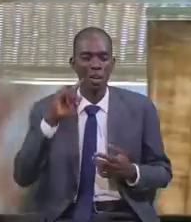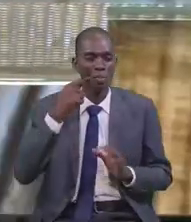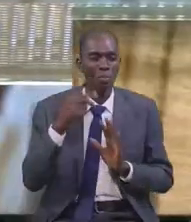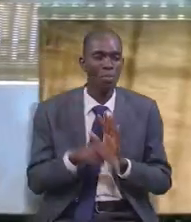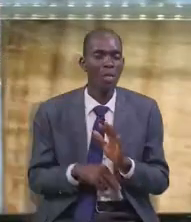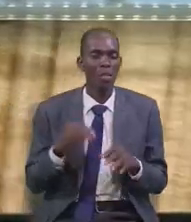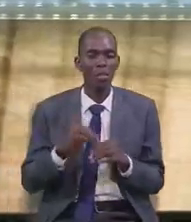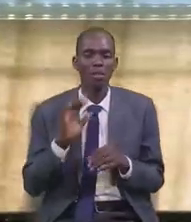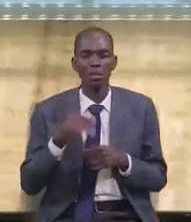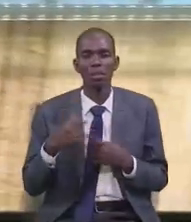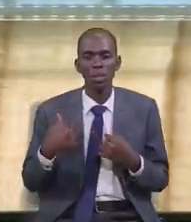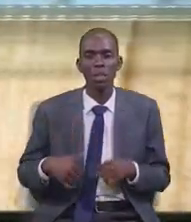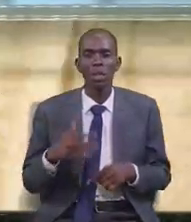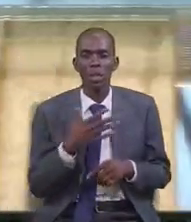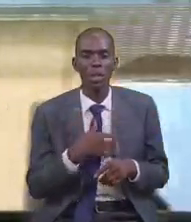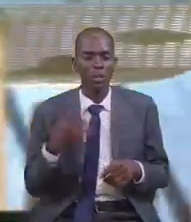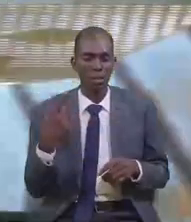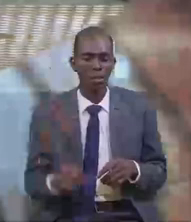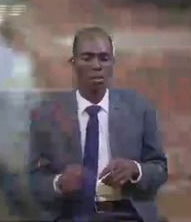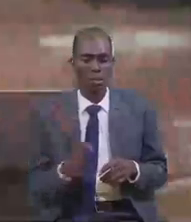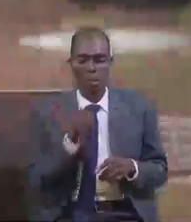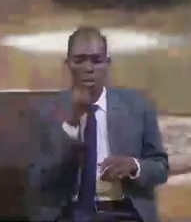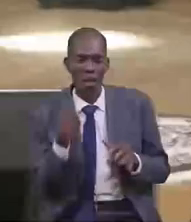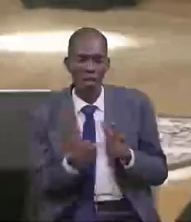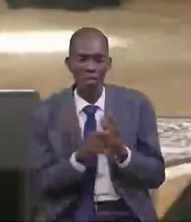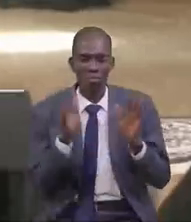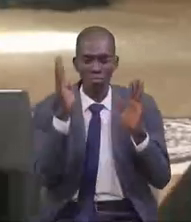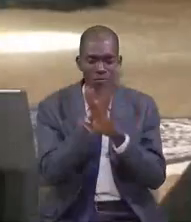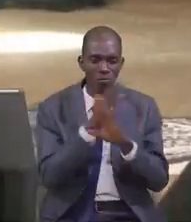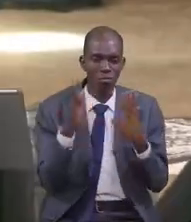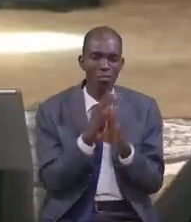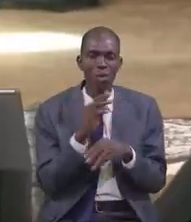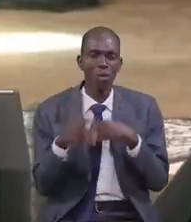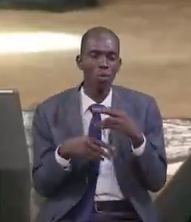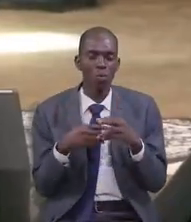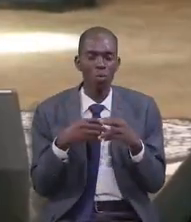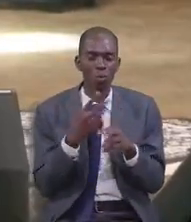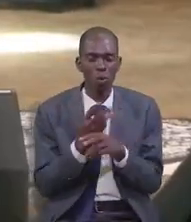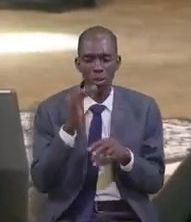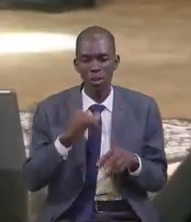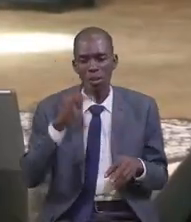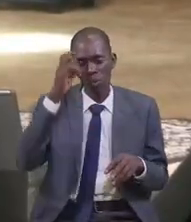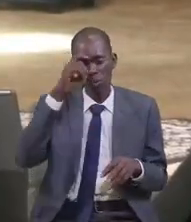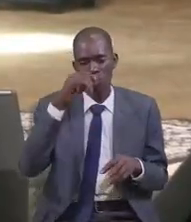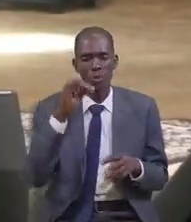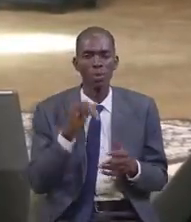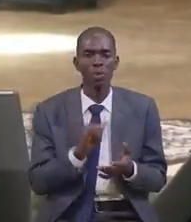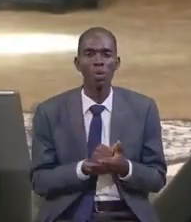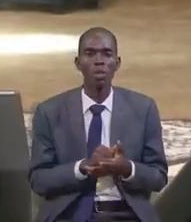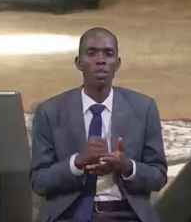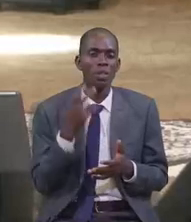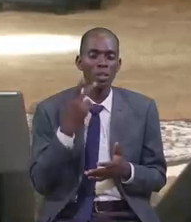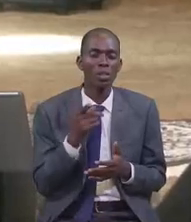et les détours et la sagesse Chanel dans le cœur, la modalité dans le cœur. Alors Dieu